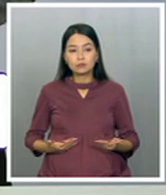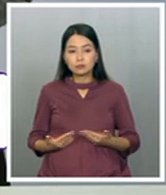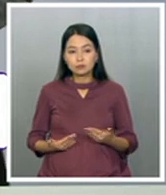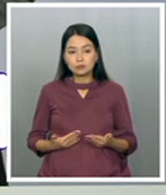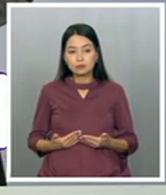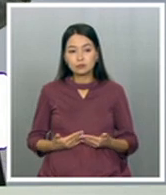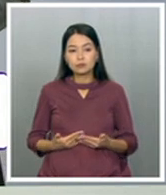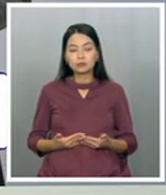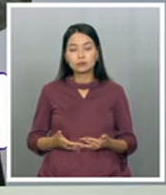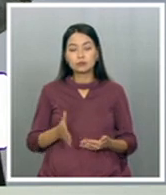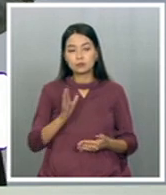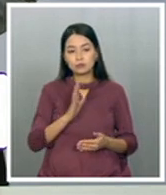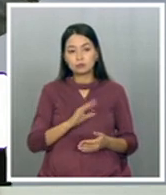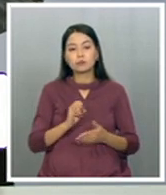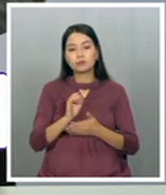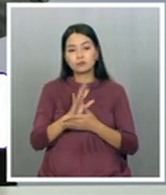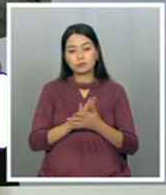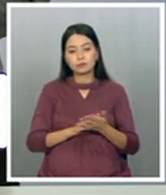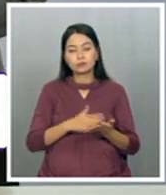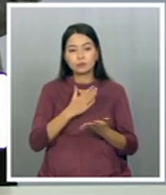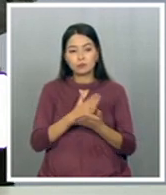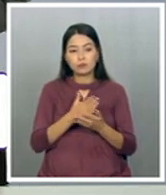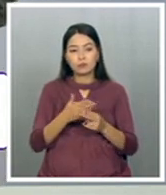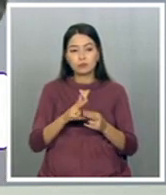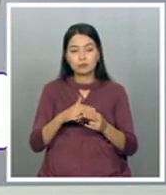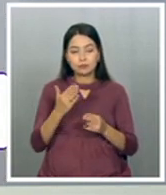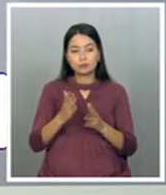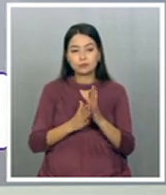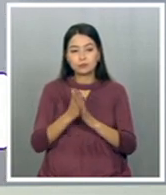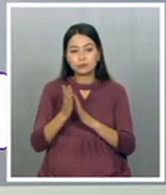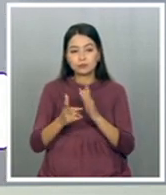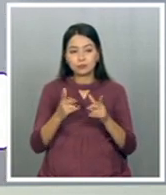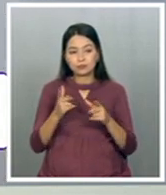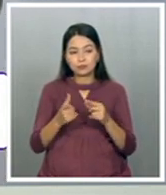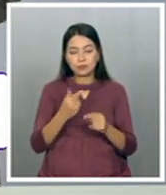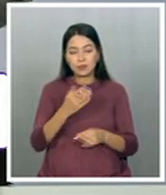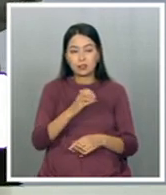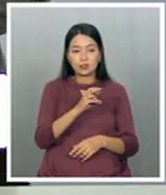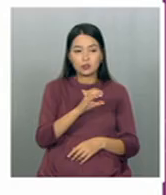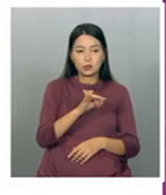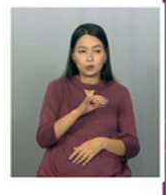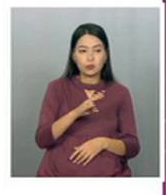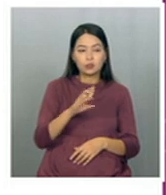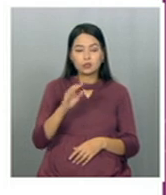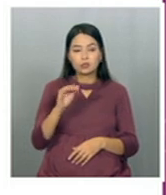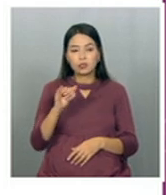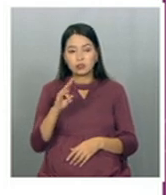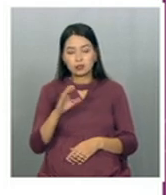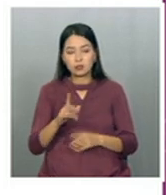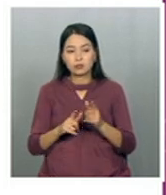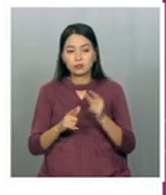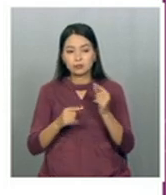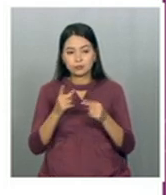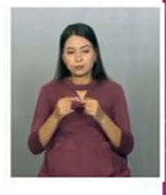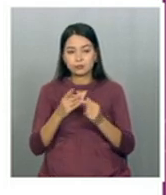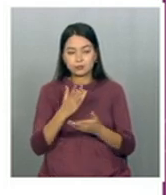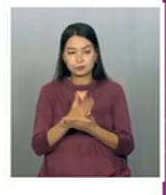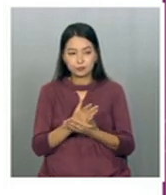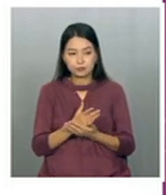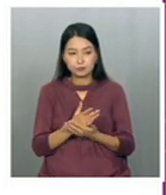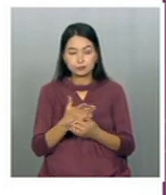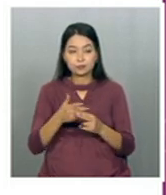ары қарай тіршілігін жалғастыра береді. Ондай өсімдіктерге сексеуіл және де жантақ өсімдіктерін жатқызамыз. Және